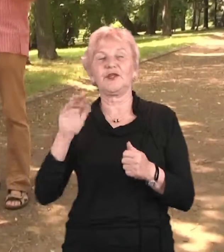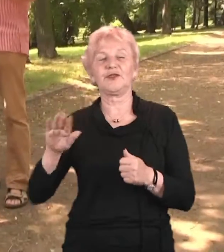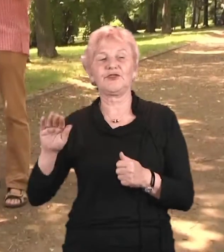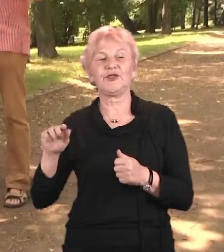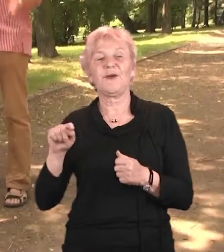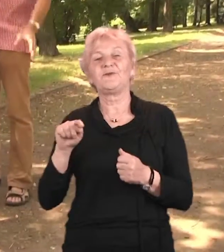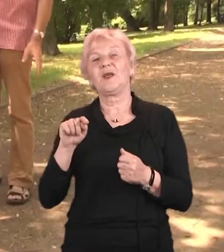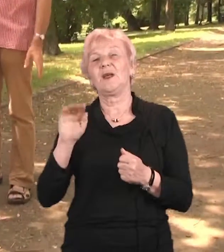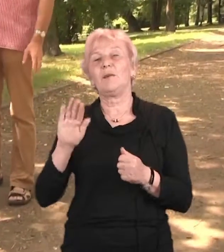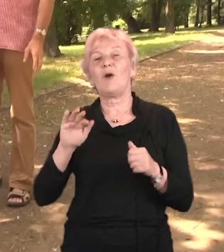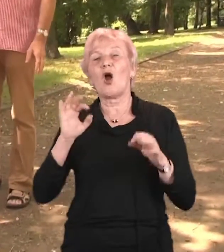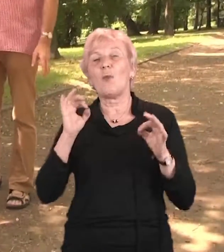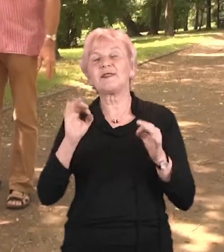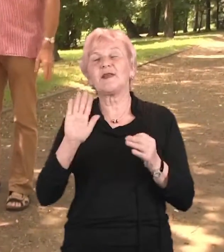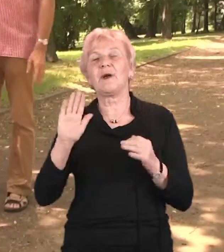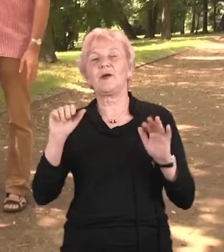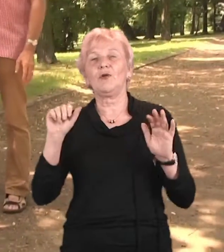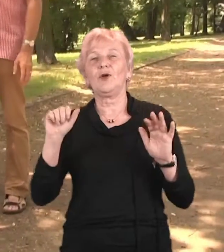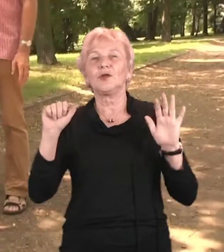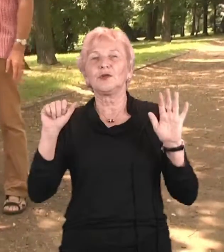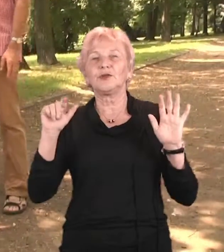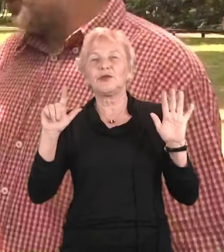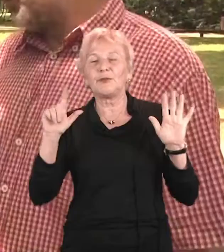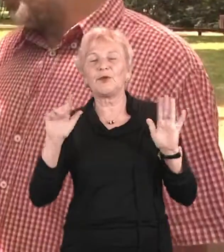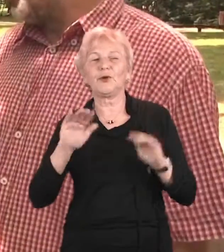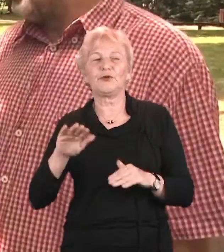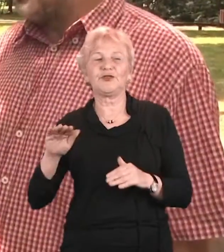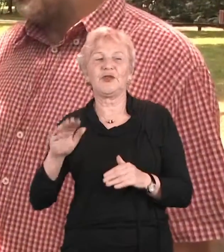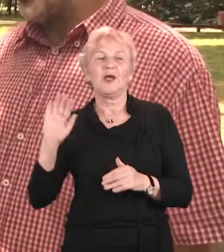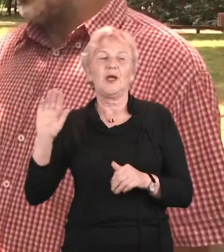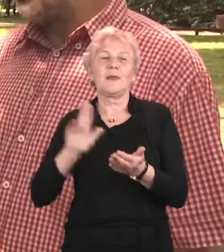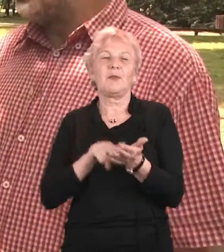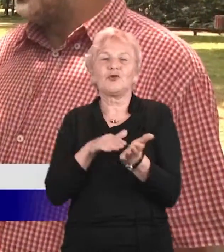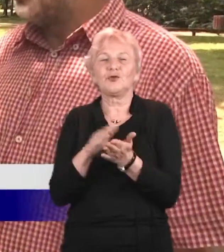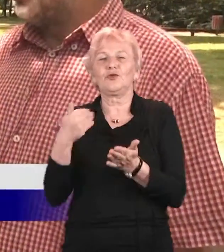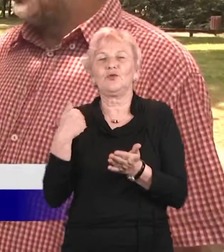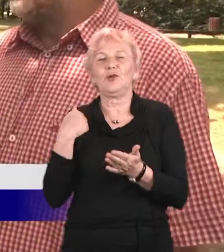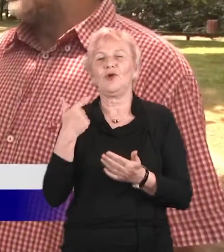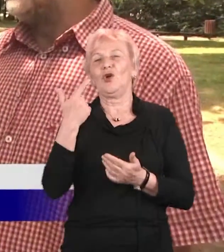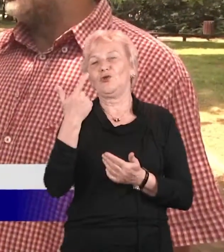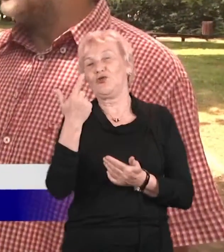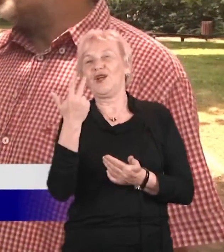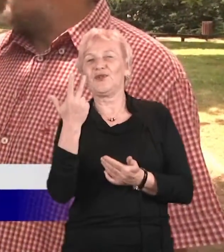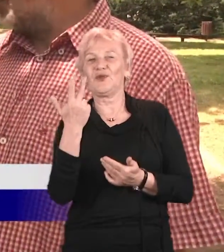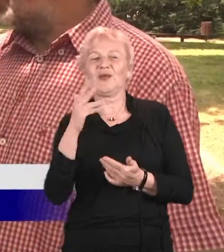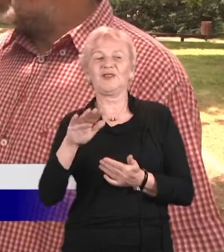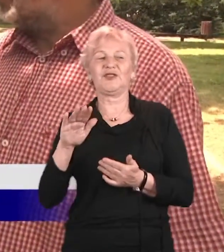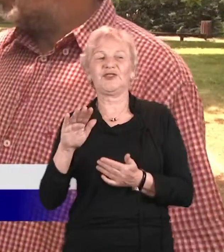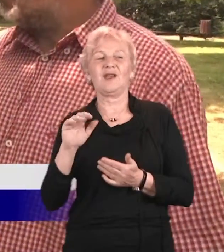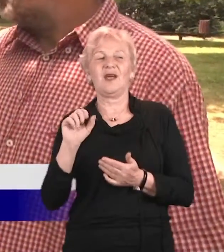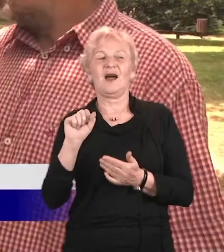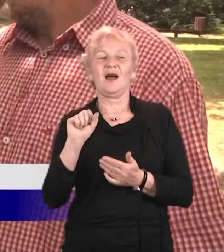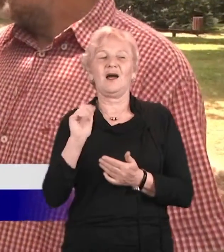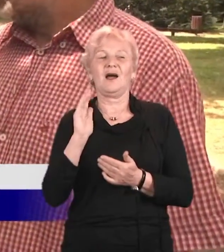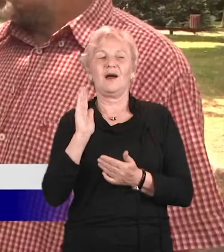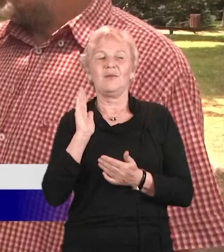obecnie wychowują 7 dzieci, w tym 3 niepełnosprawnych. Miał być 2-3 maksimum. Takie potem były plany początkowe. Tak. Na